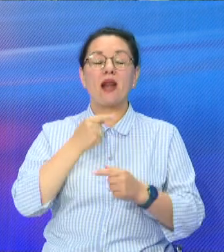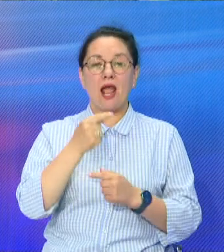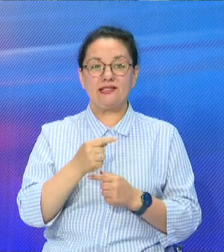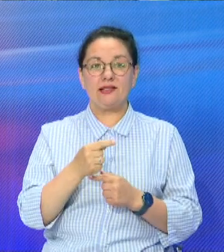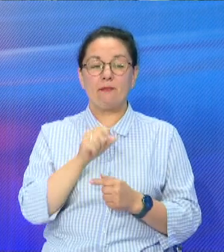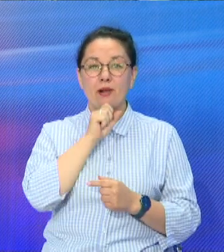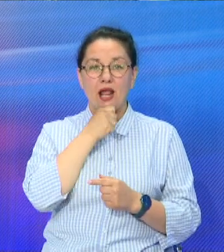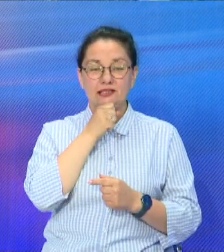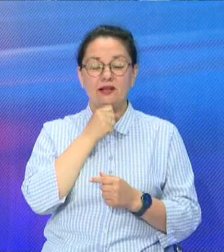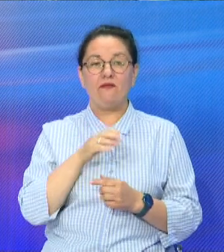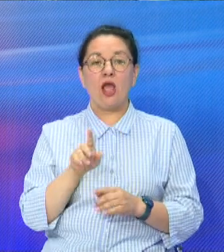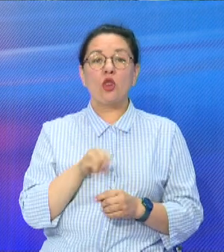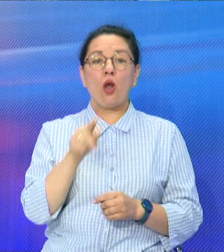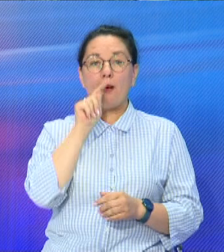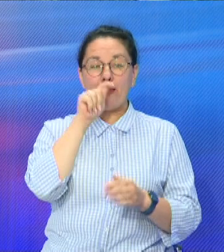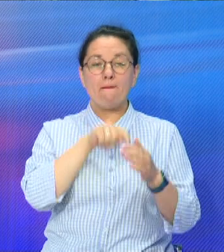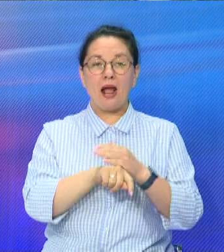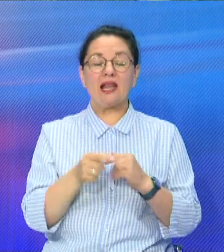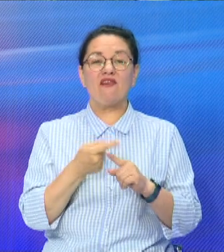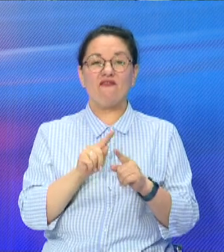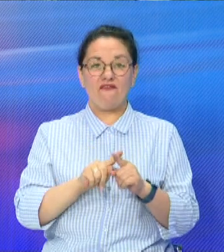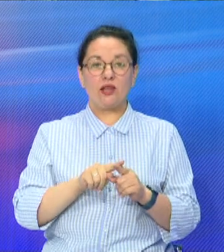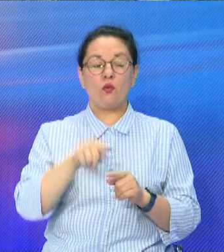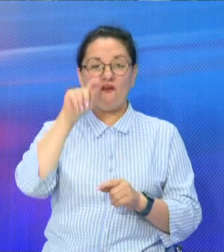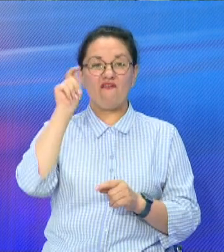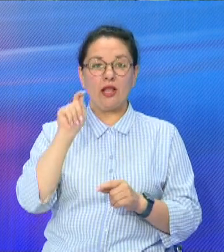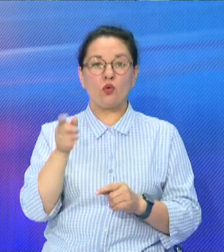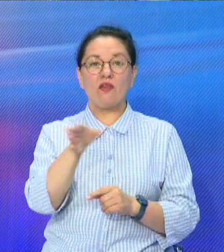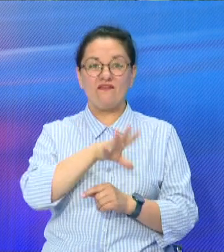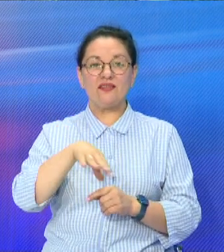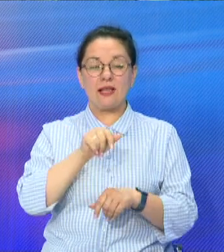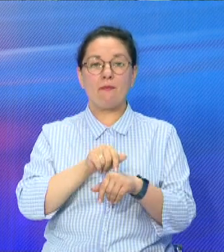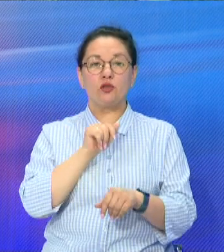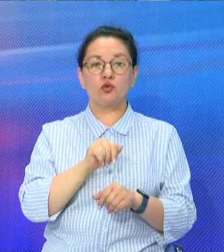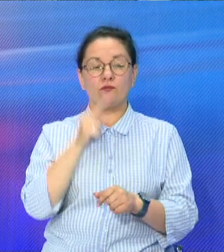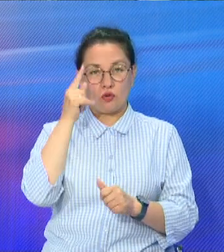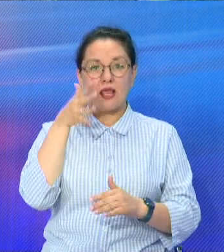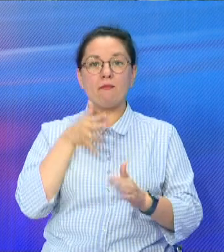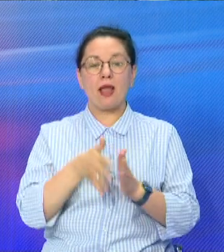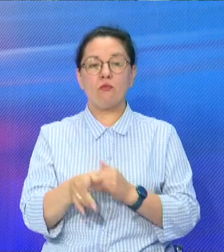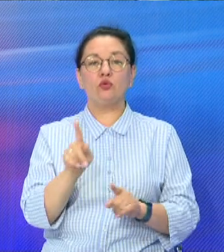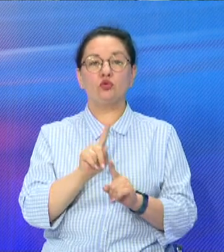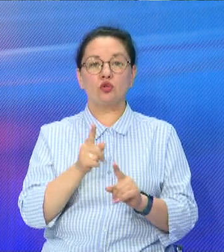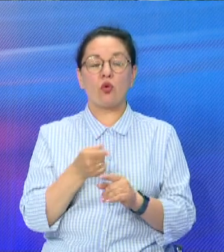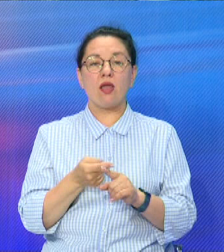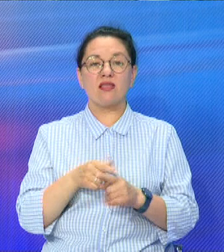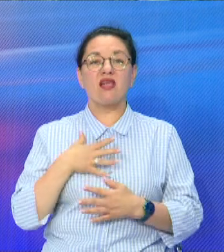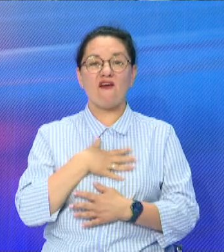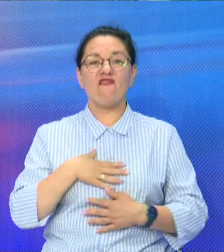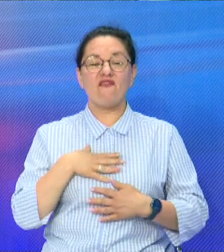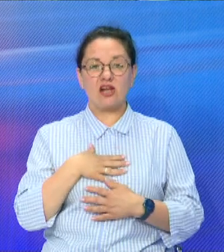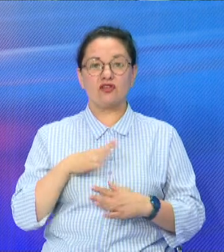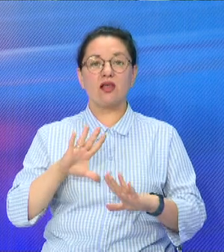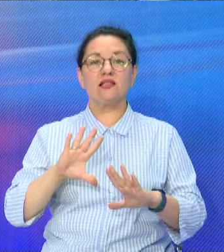которые попали в горнило этой войны мы на почувствуем поймем насколько для нас это важное событие